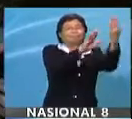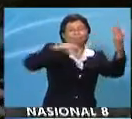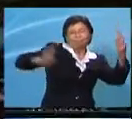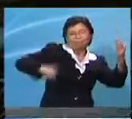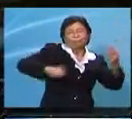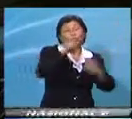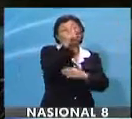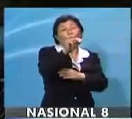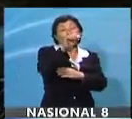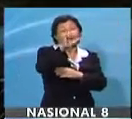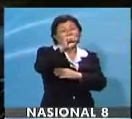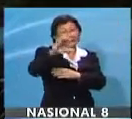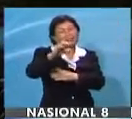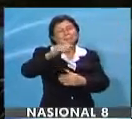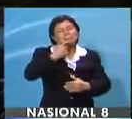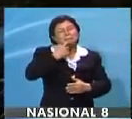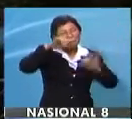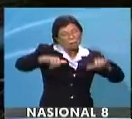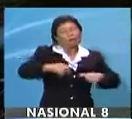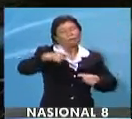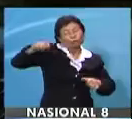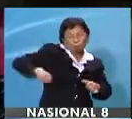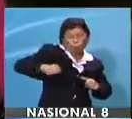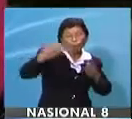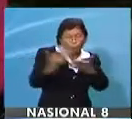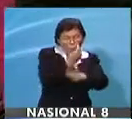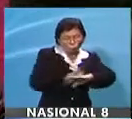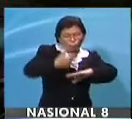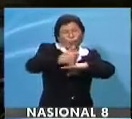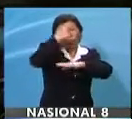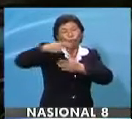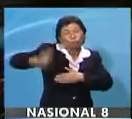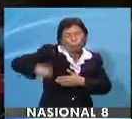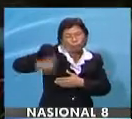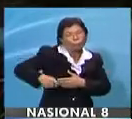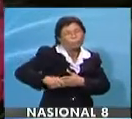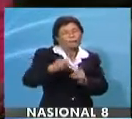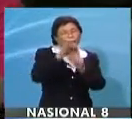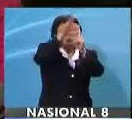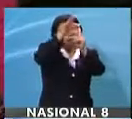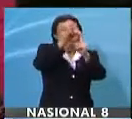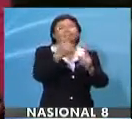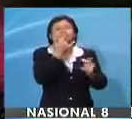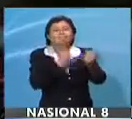UNSC juga tidak menolak kemungkinan satu tribunal baharu ditubuh untuk membicara secara spesifik